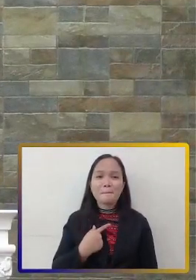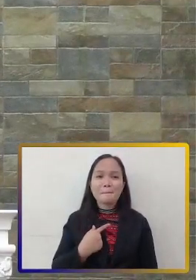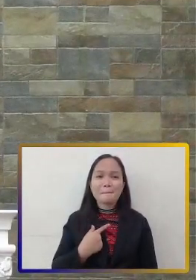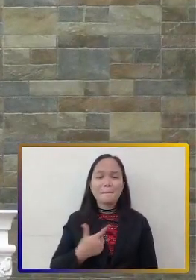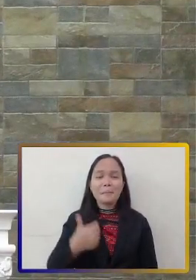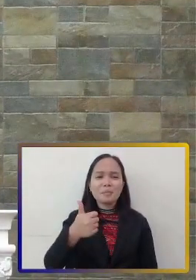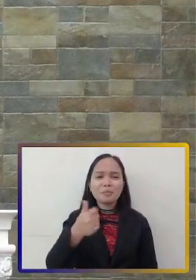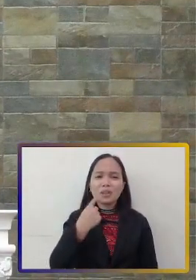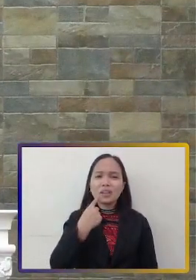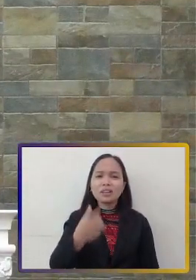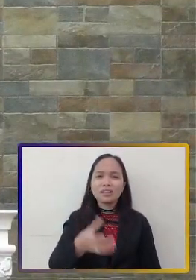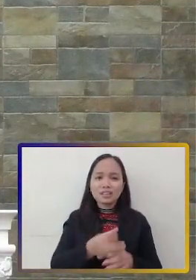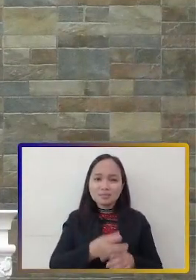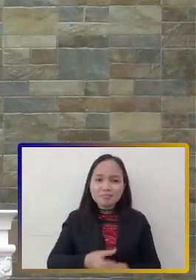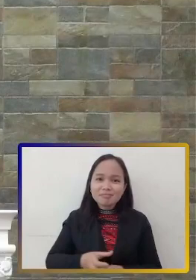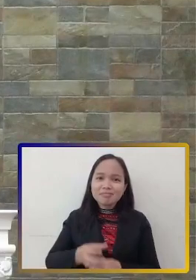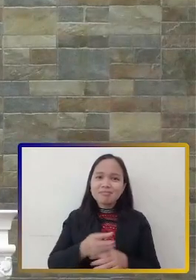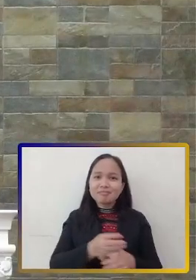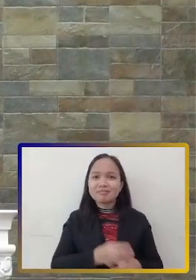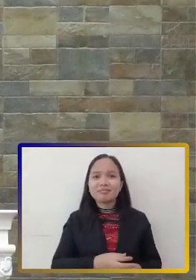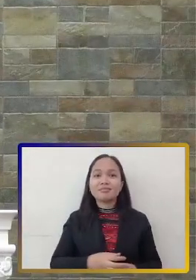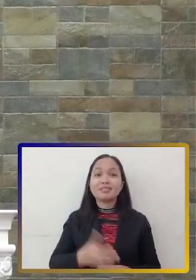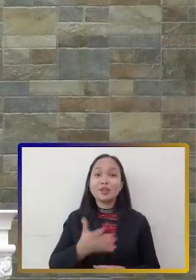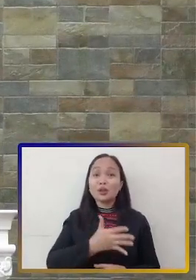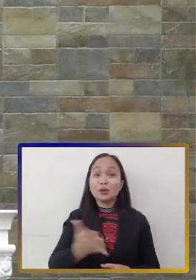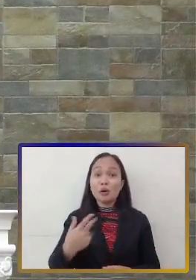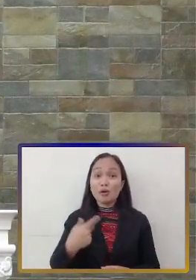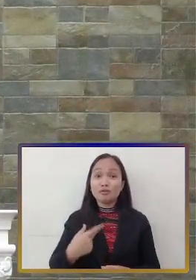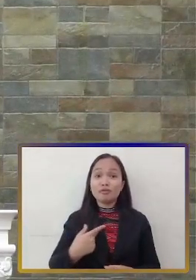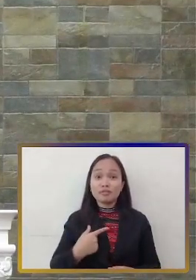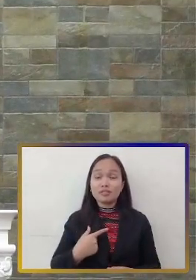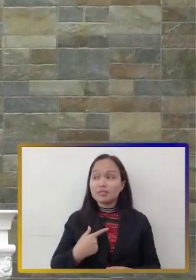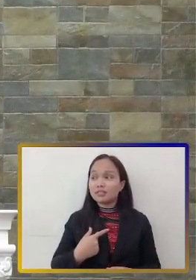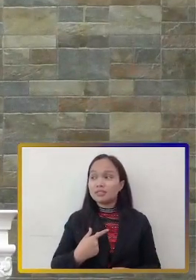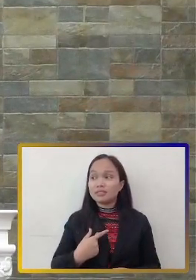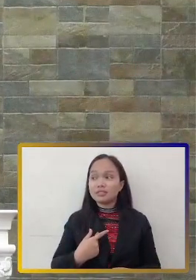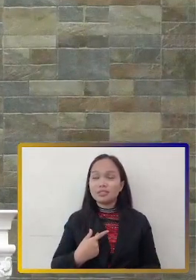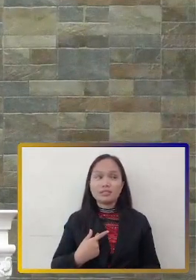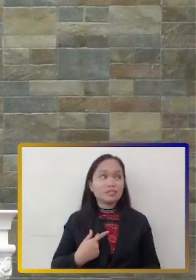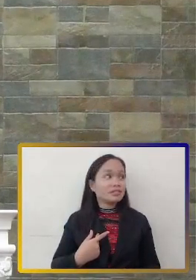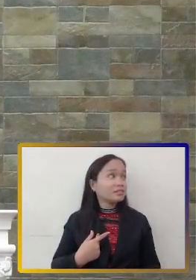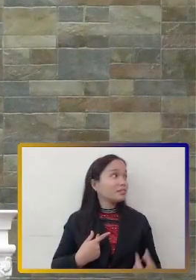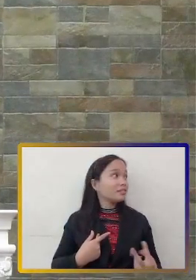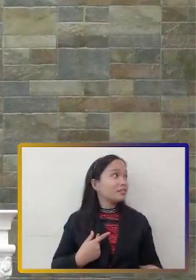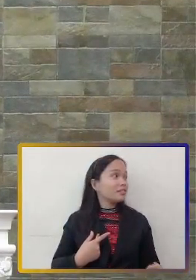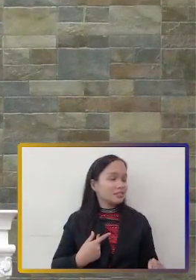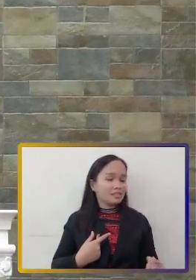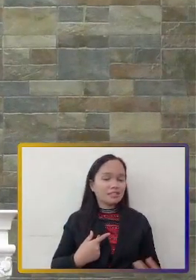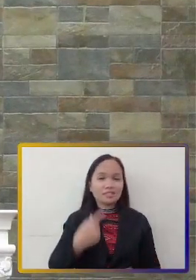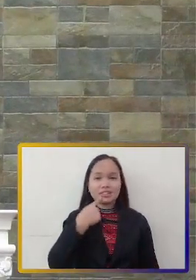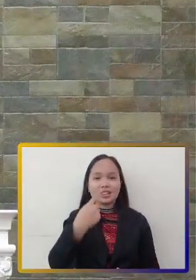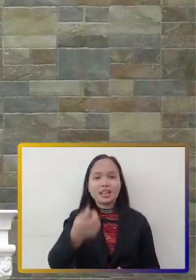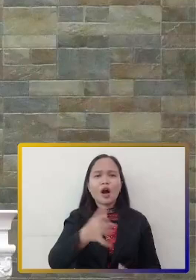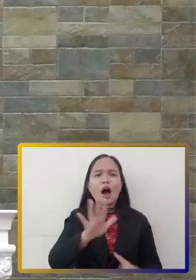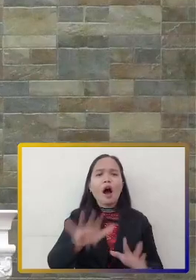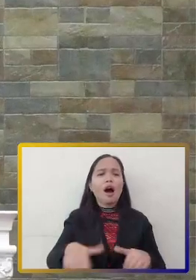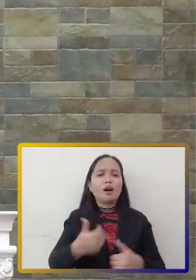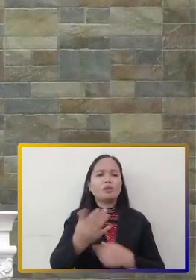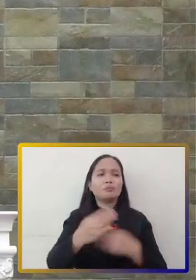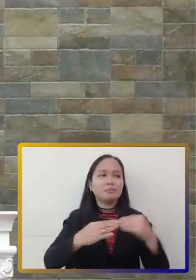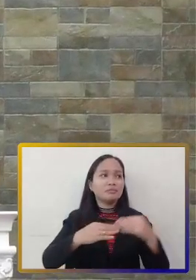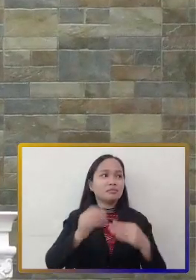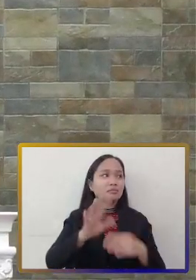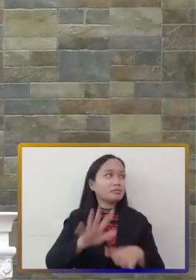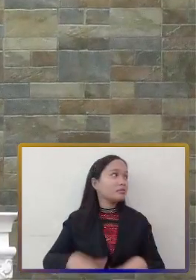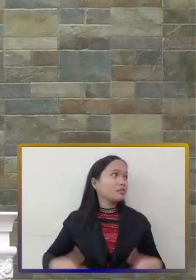mag-ingat ka sa pagtayo mo dyan. You already have the good foundation. But how do you build your life in it?